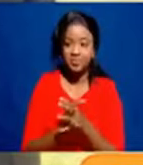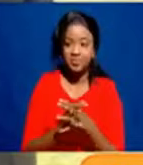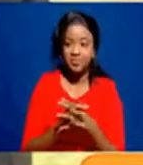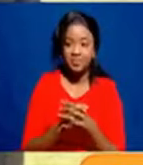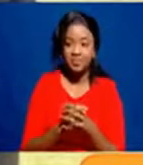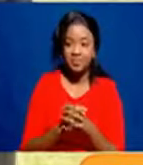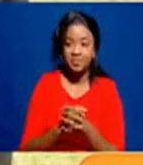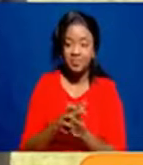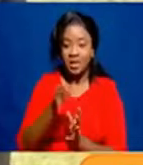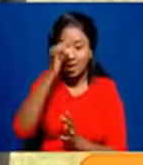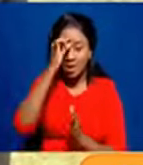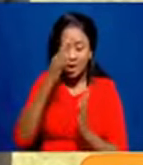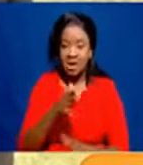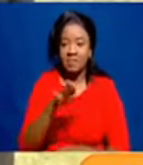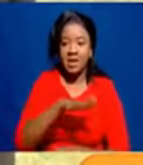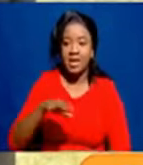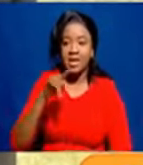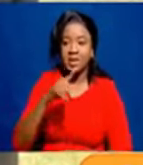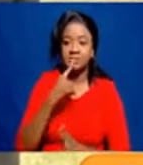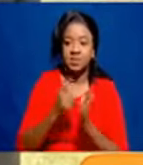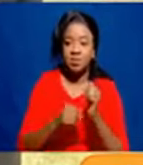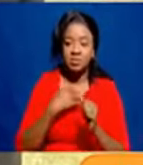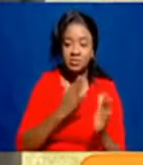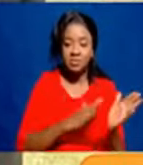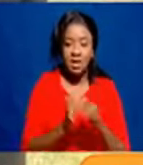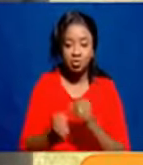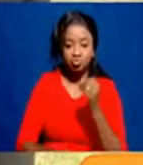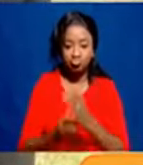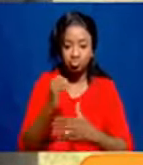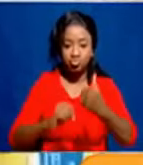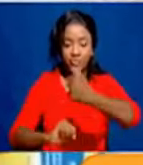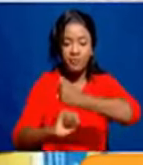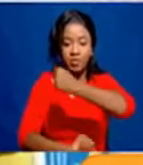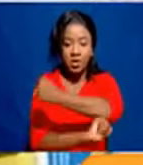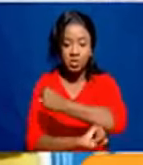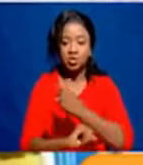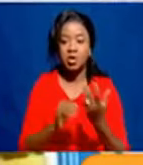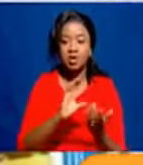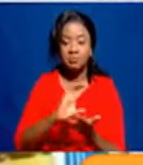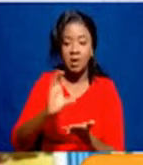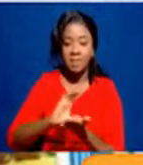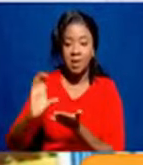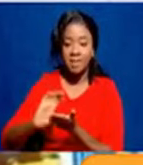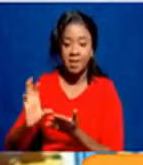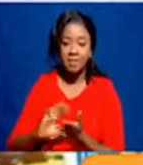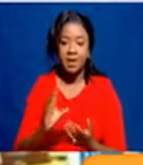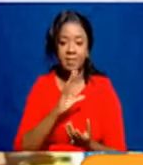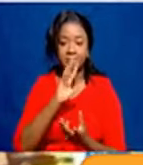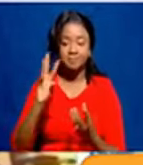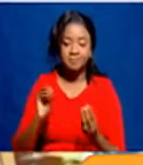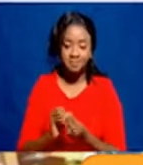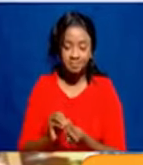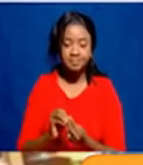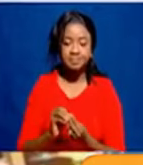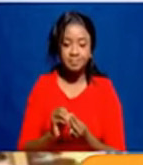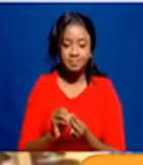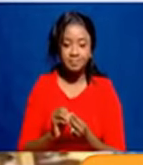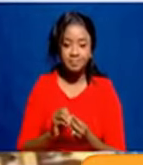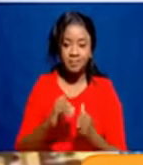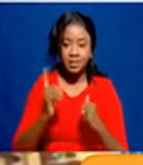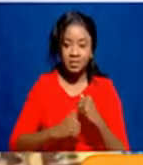Kachapin akisema japo wanazindua basari ya shilingi milioni 600, kuna wanafunzi wengi ambao bado wanahitaji fedha